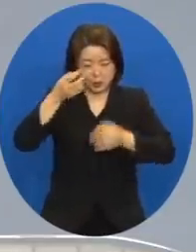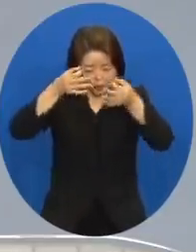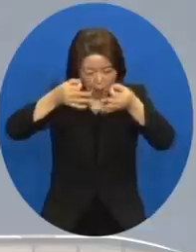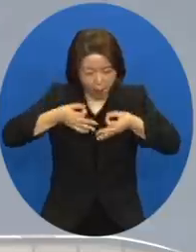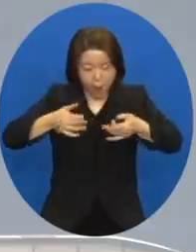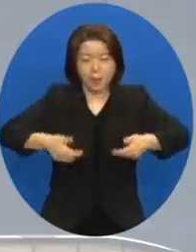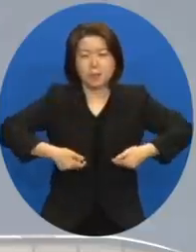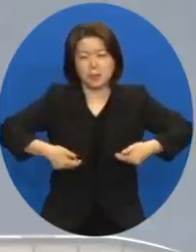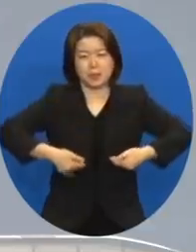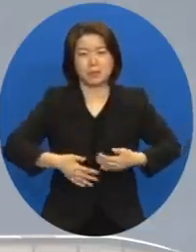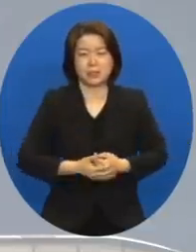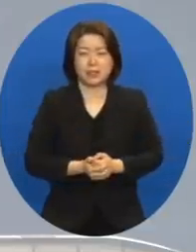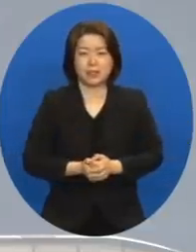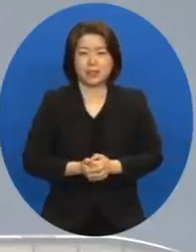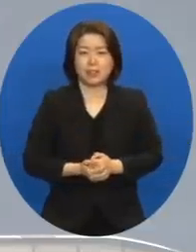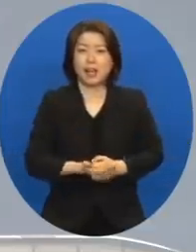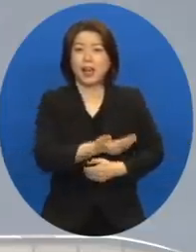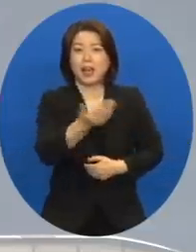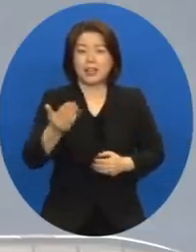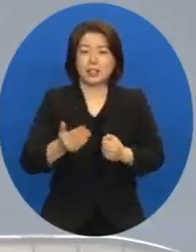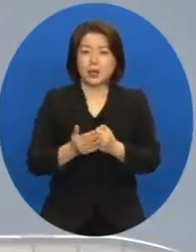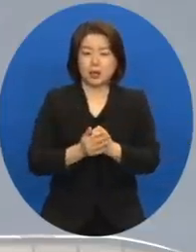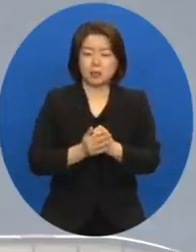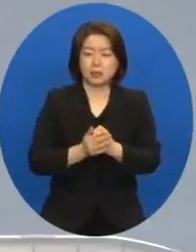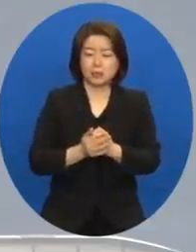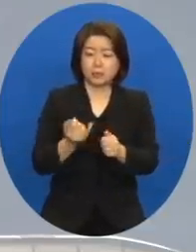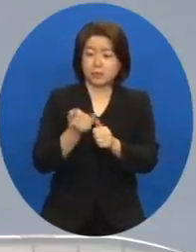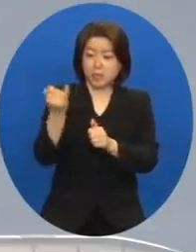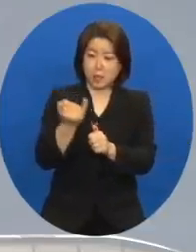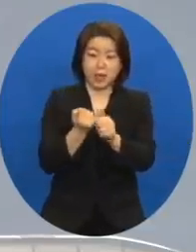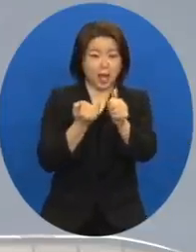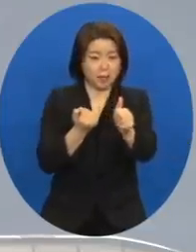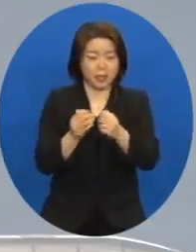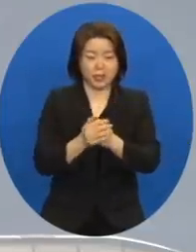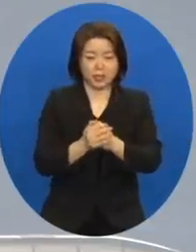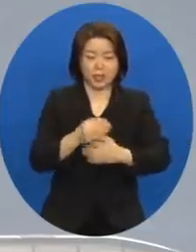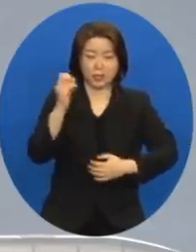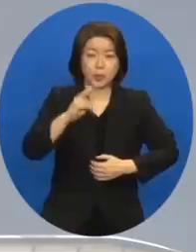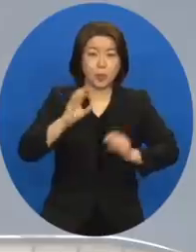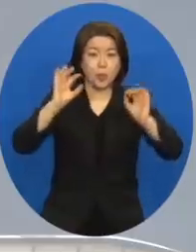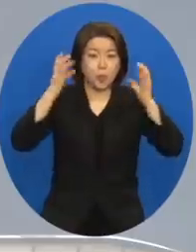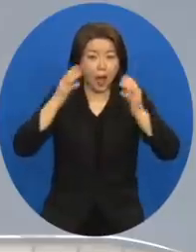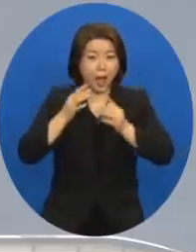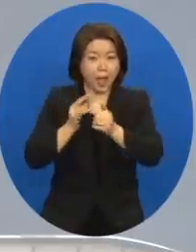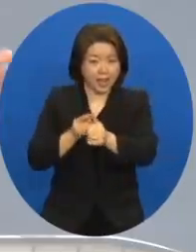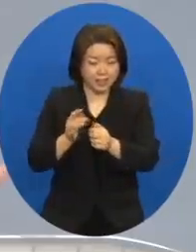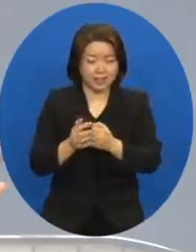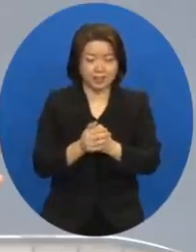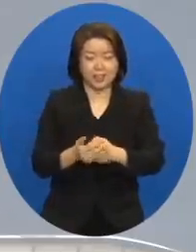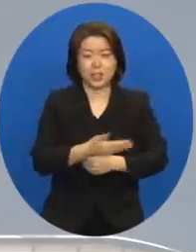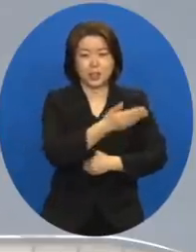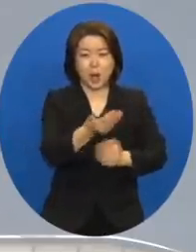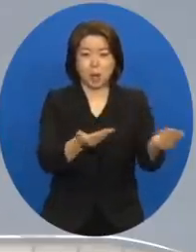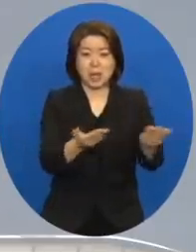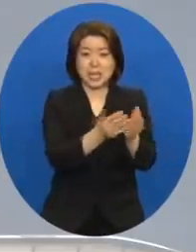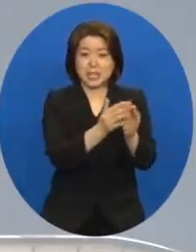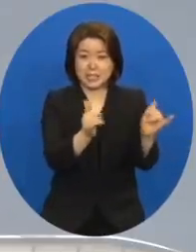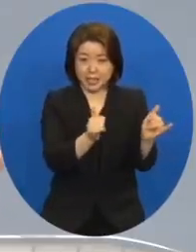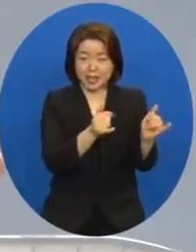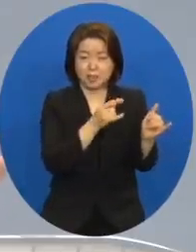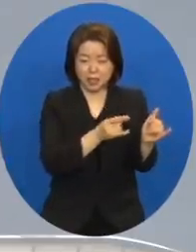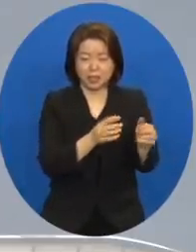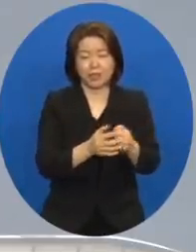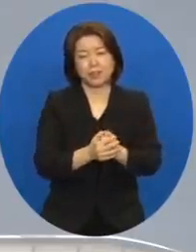됩니다 여러분 아내나 남편에게 떠나 아이들에게 또 네 여러분 직장 동료에게